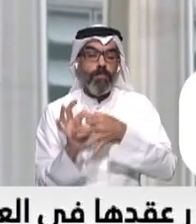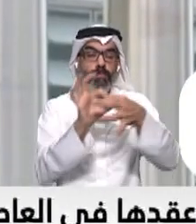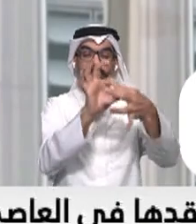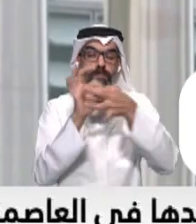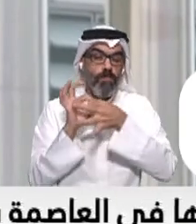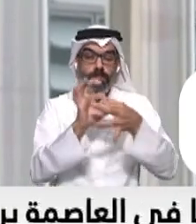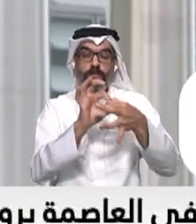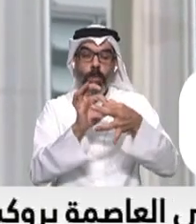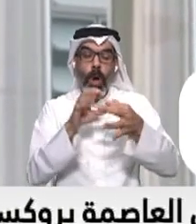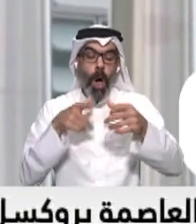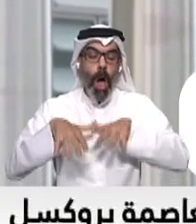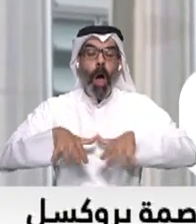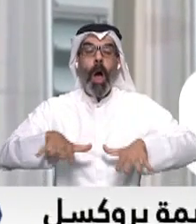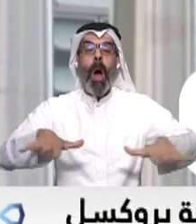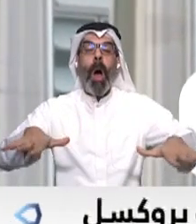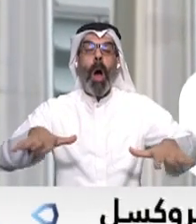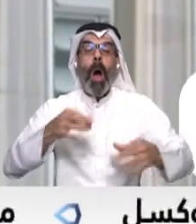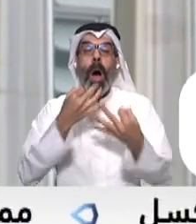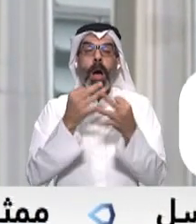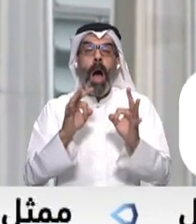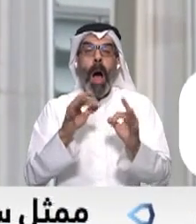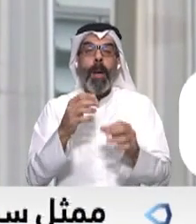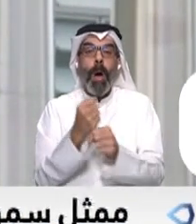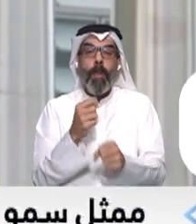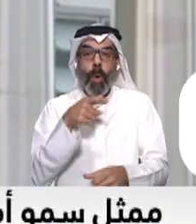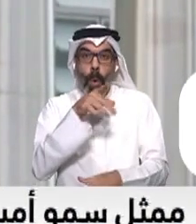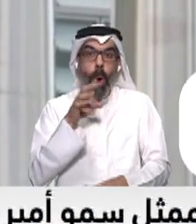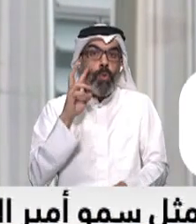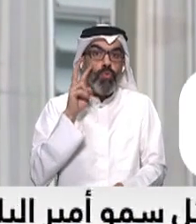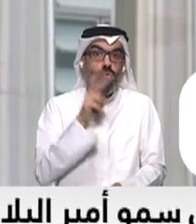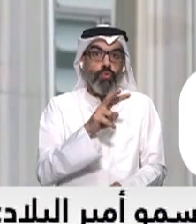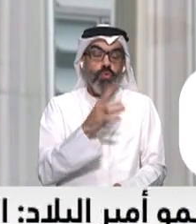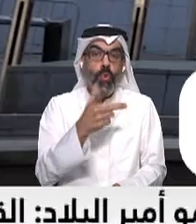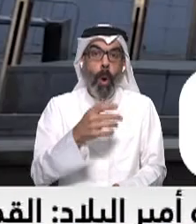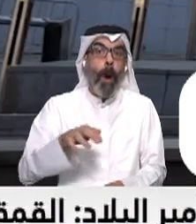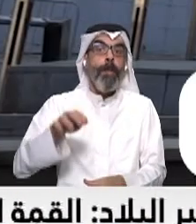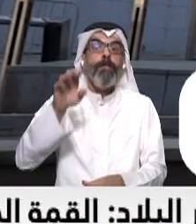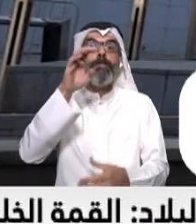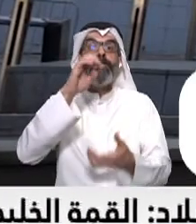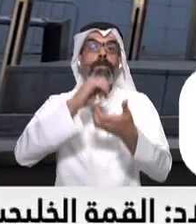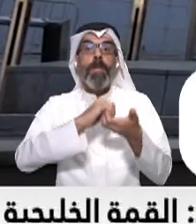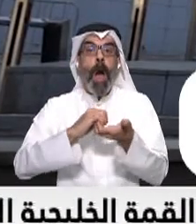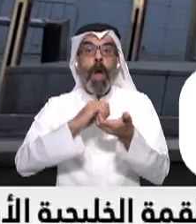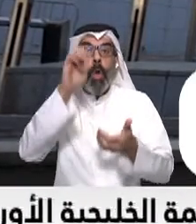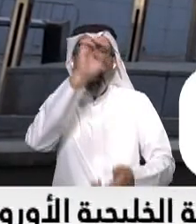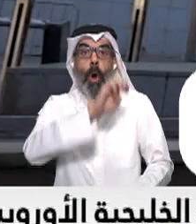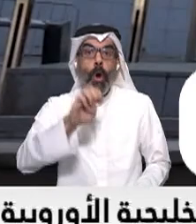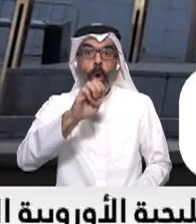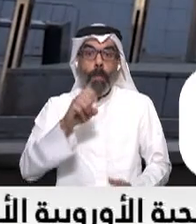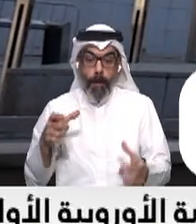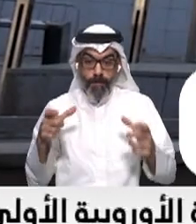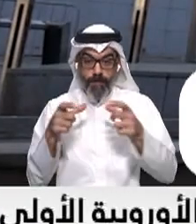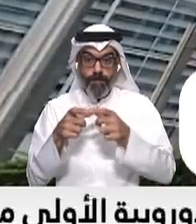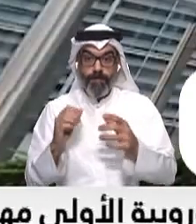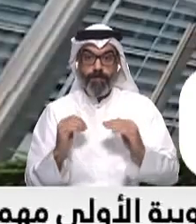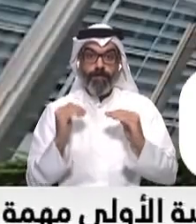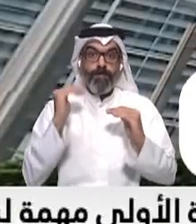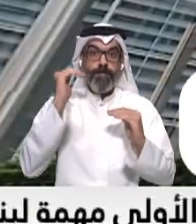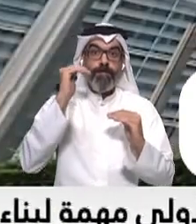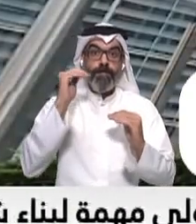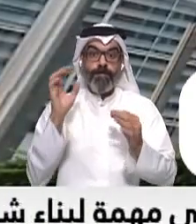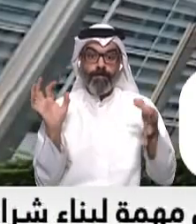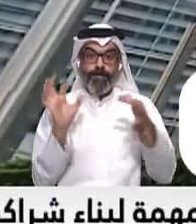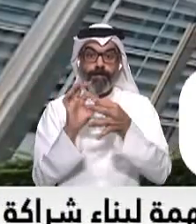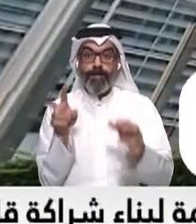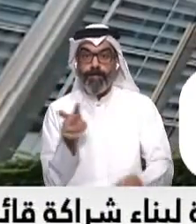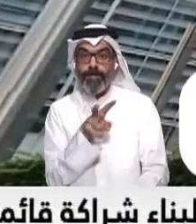بين الجانبين. وينظر الاتحاد الأوروبي إلى القمة باعتبارها فرصة للارتقاء بالعلاقات الثنائية